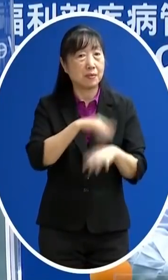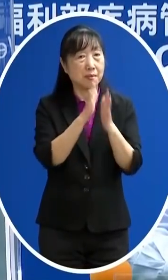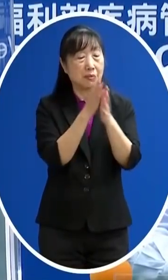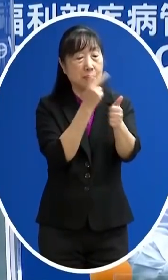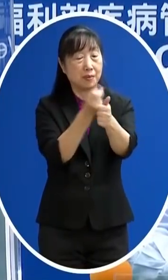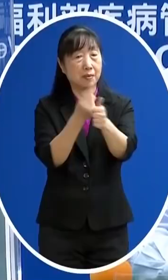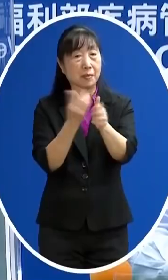率